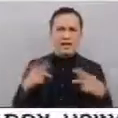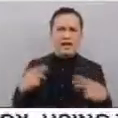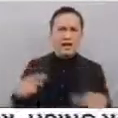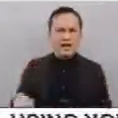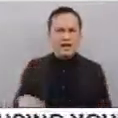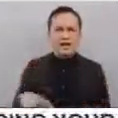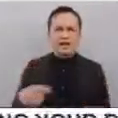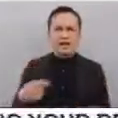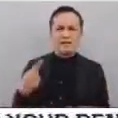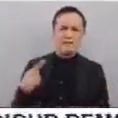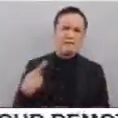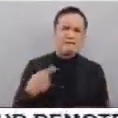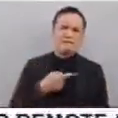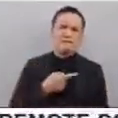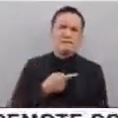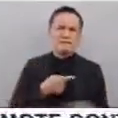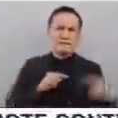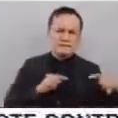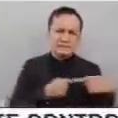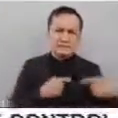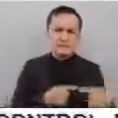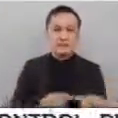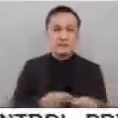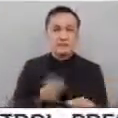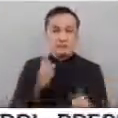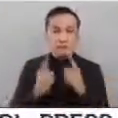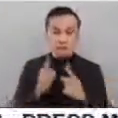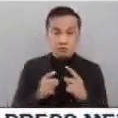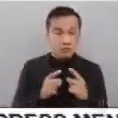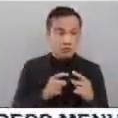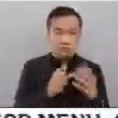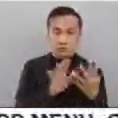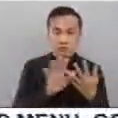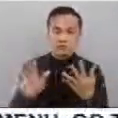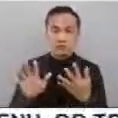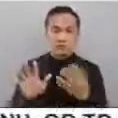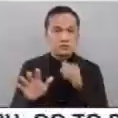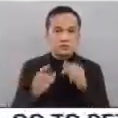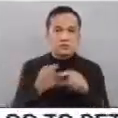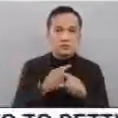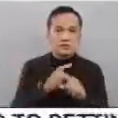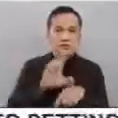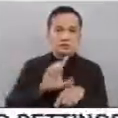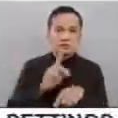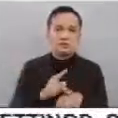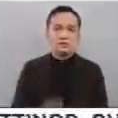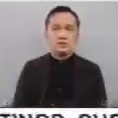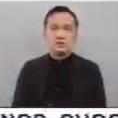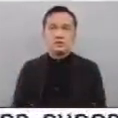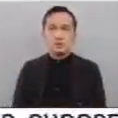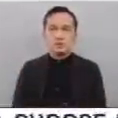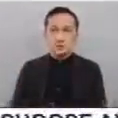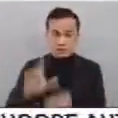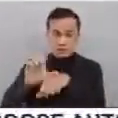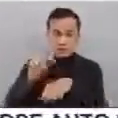Samantala, bakit nga ba ngayon lang nagpabakuna ang tulad ni Gerald? Dahil po sa takot din na baka maulit yung dengbak